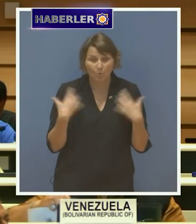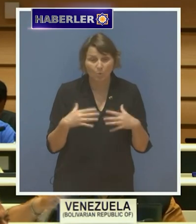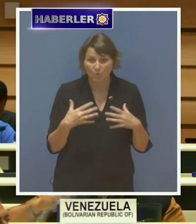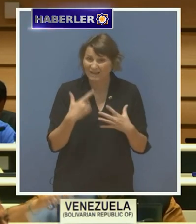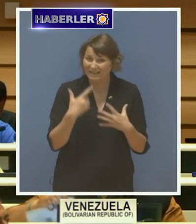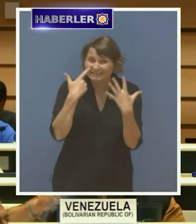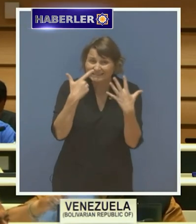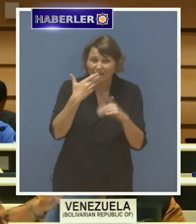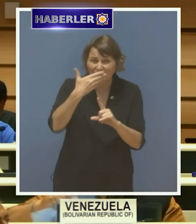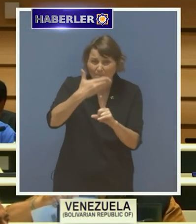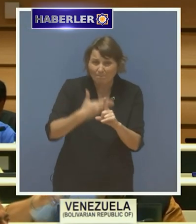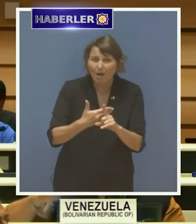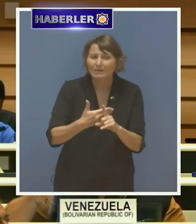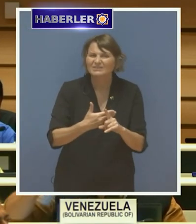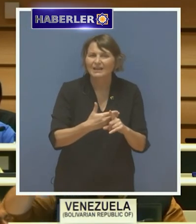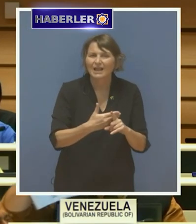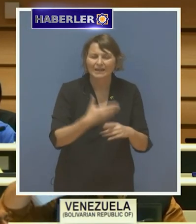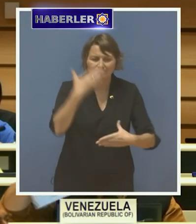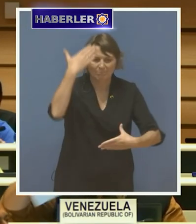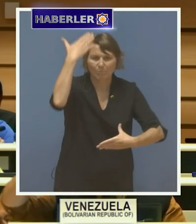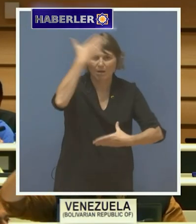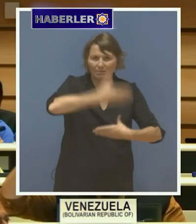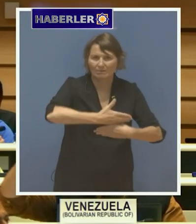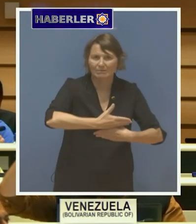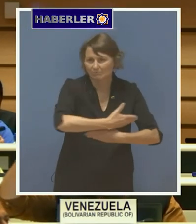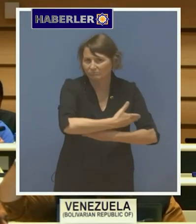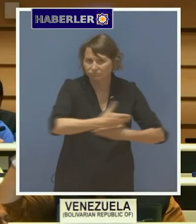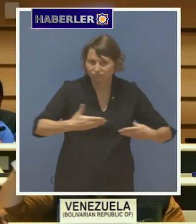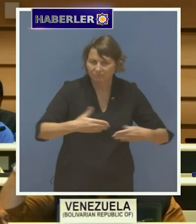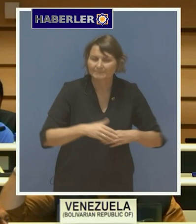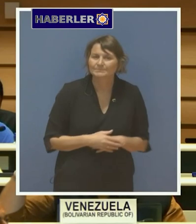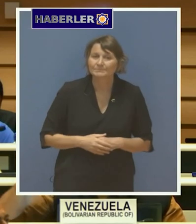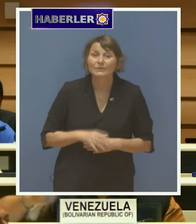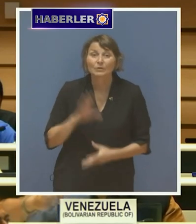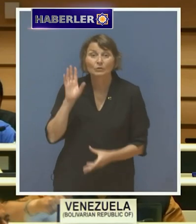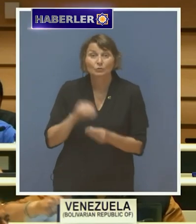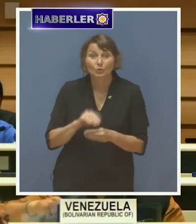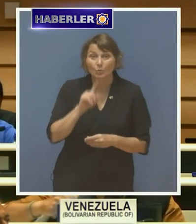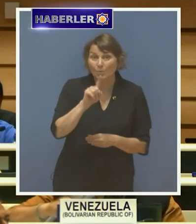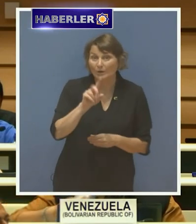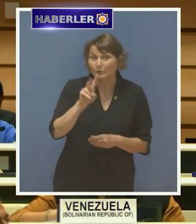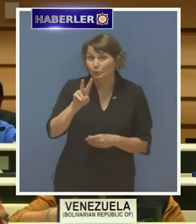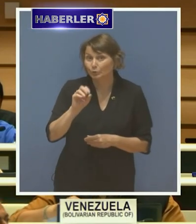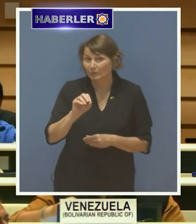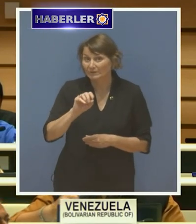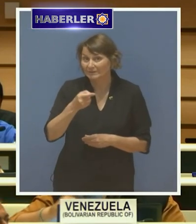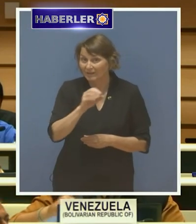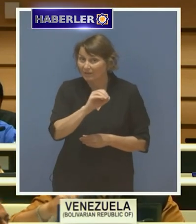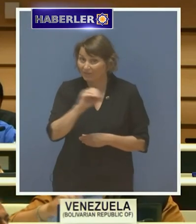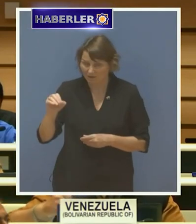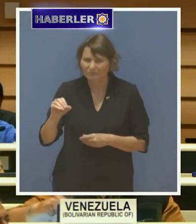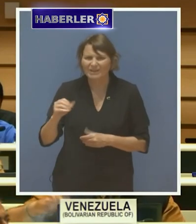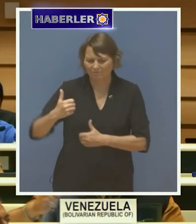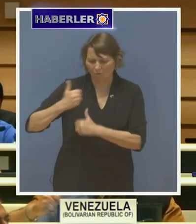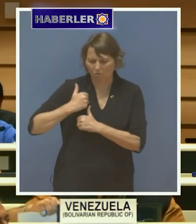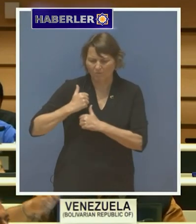gaspını kökten sökmeden, bir etken olarak görmeden yerli halkların dilleri konusu ele alınamaz. Küresel eylem